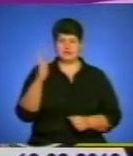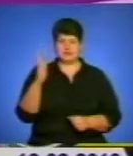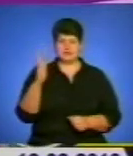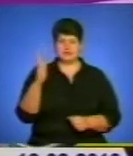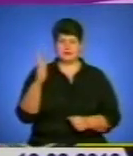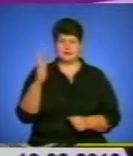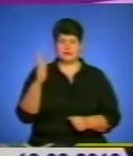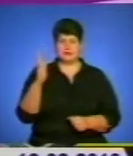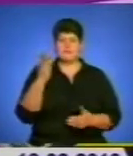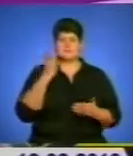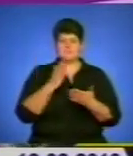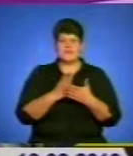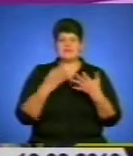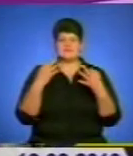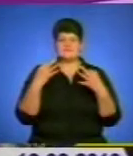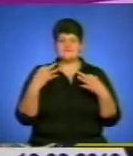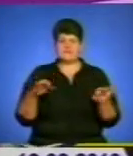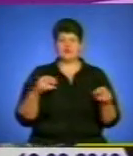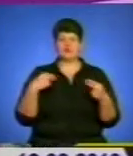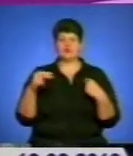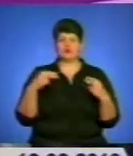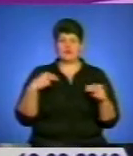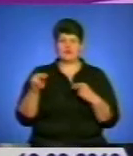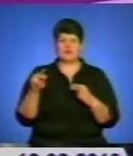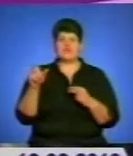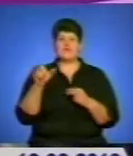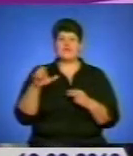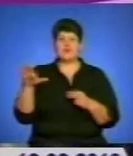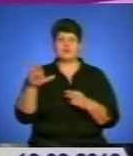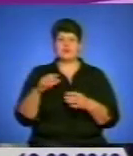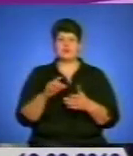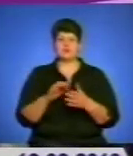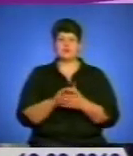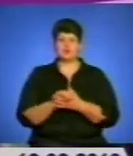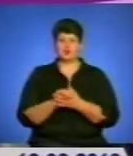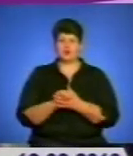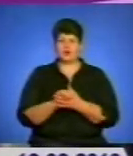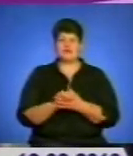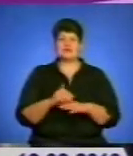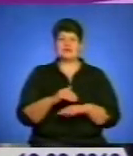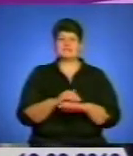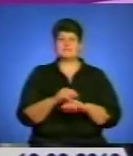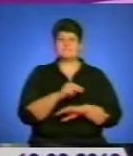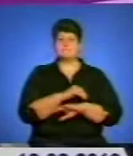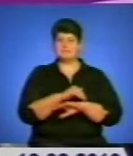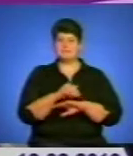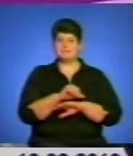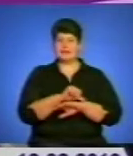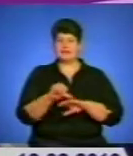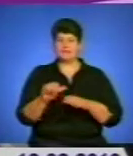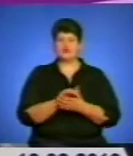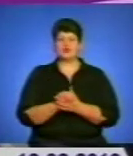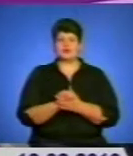може мати вільну торгівлю і з Європейським Союзом, і з Митним Союзом, і з